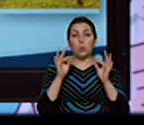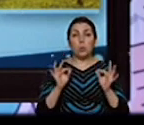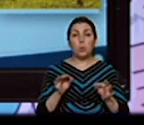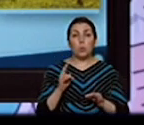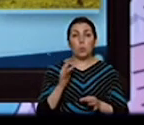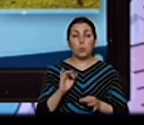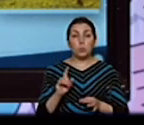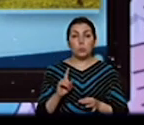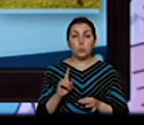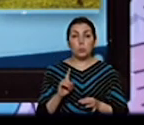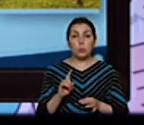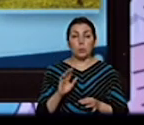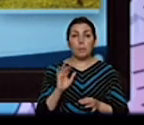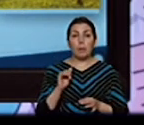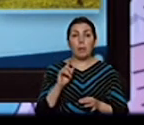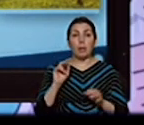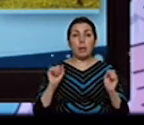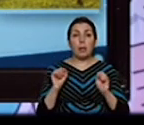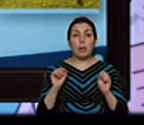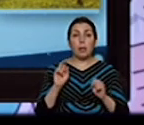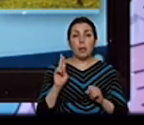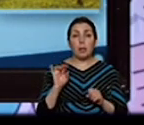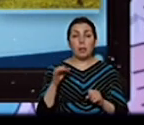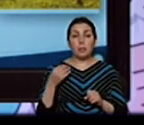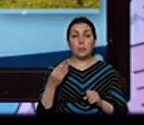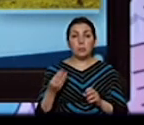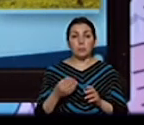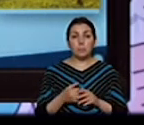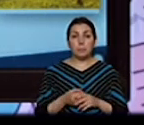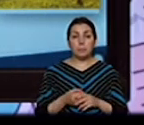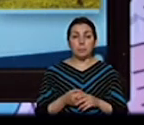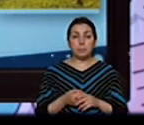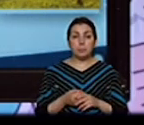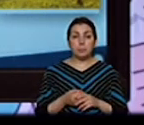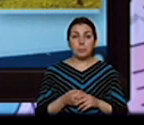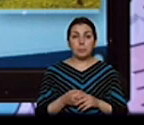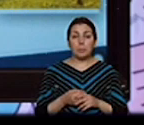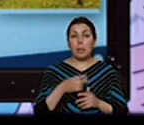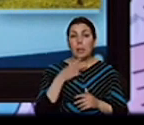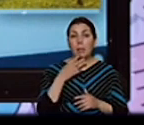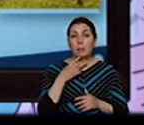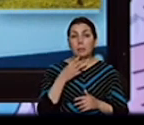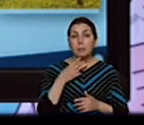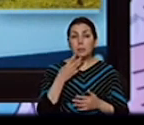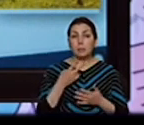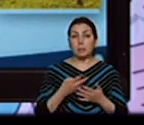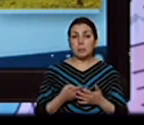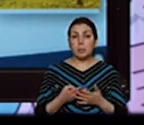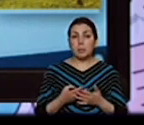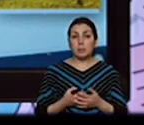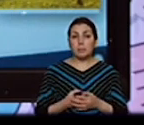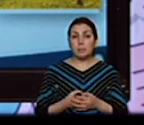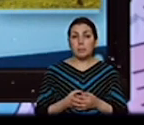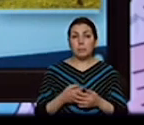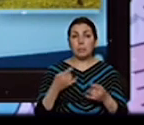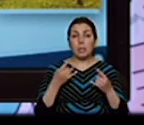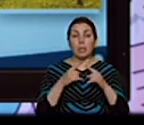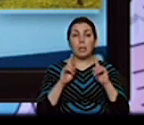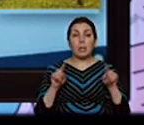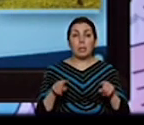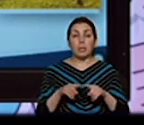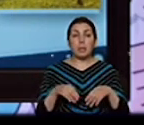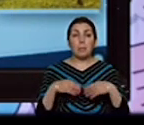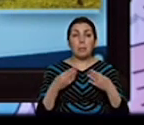kuz hamda qish. Ana endi diqqat bilan razm soling. Ekranda